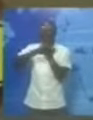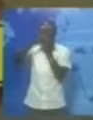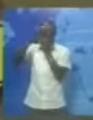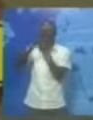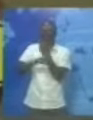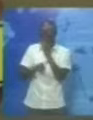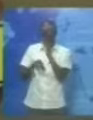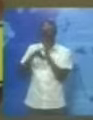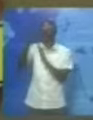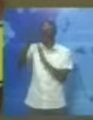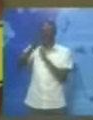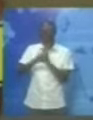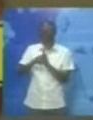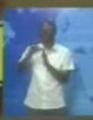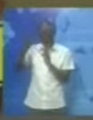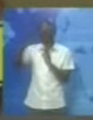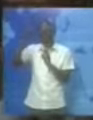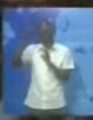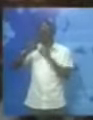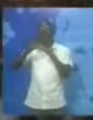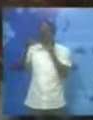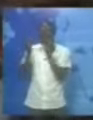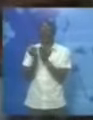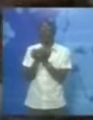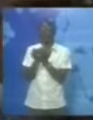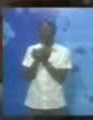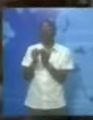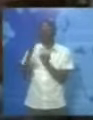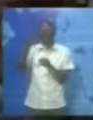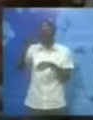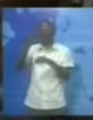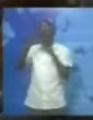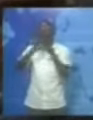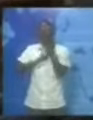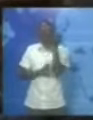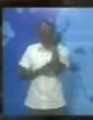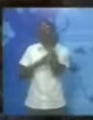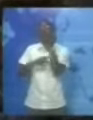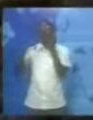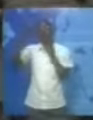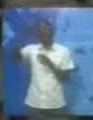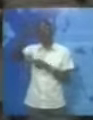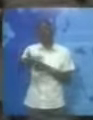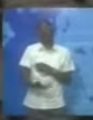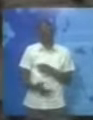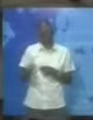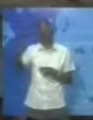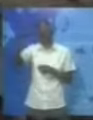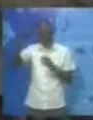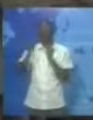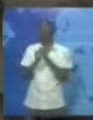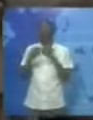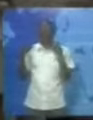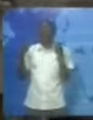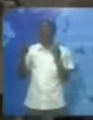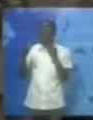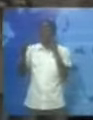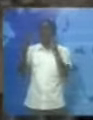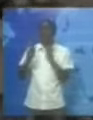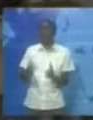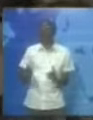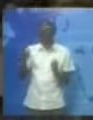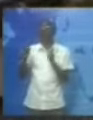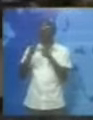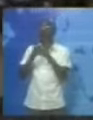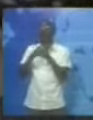de développement du continent. Pays invité d'honneur, le Gabon est présent avec une forte délégation, avec à sa tête